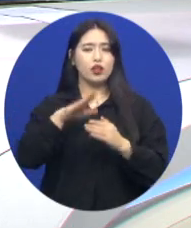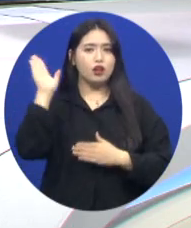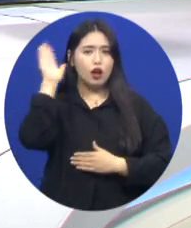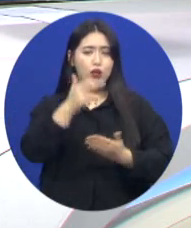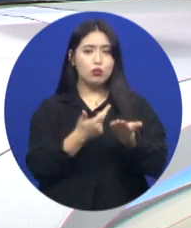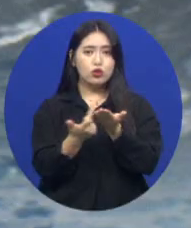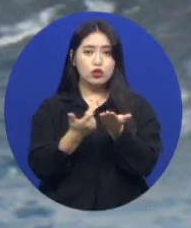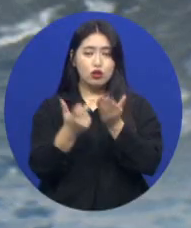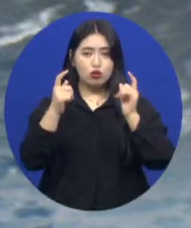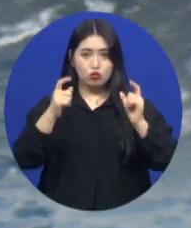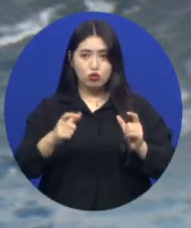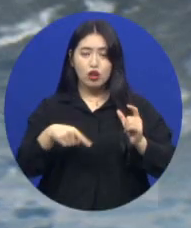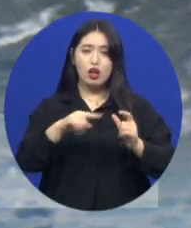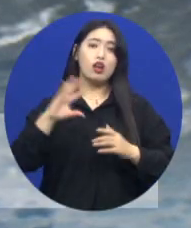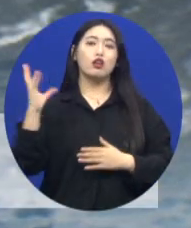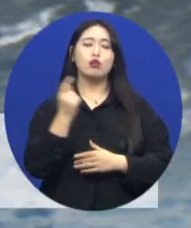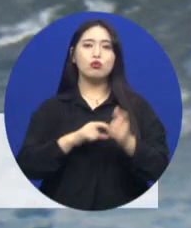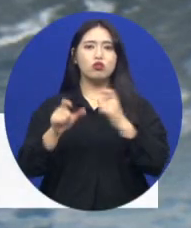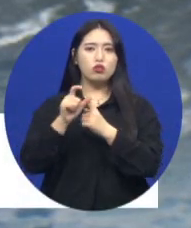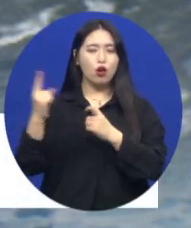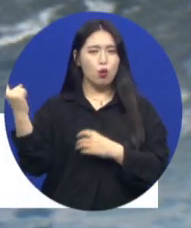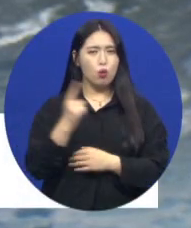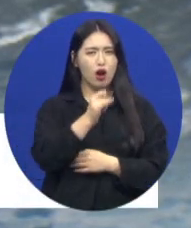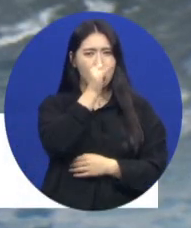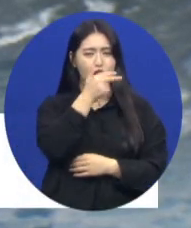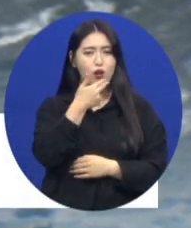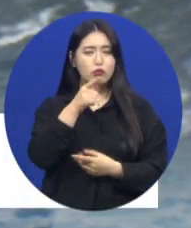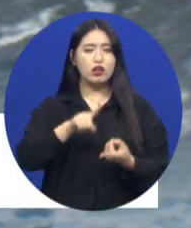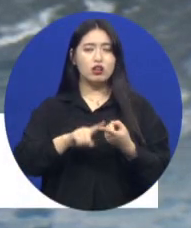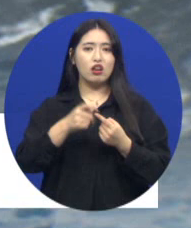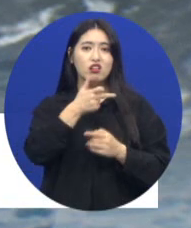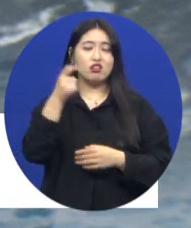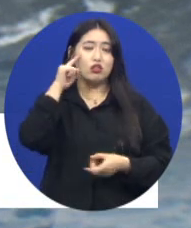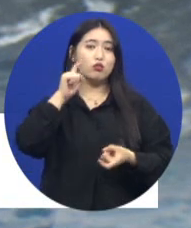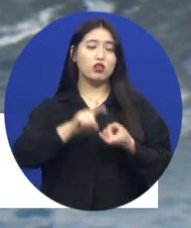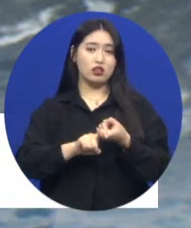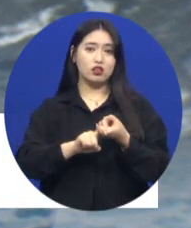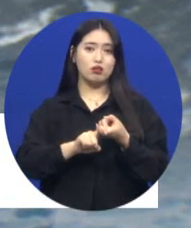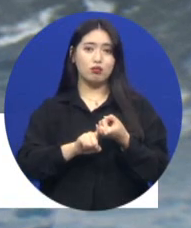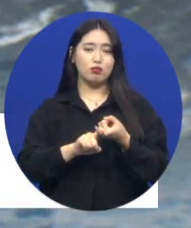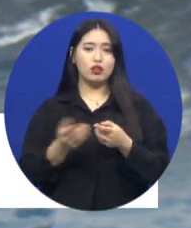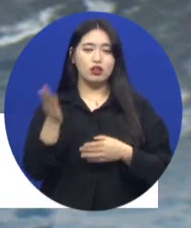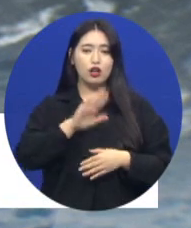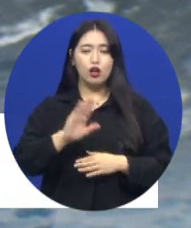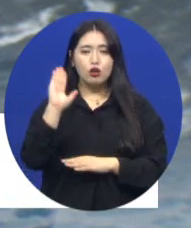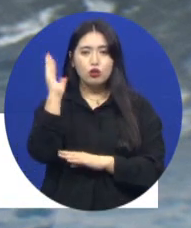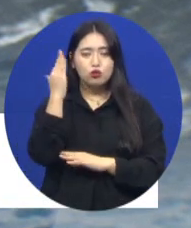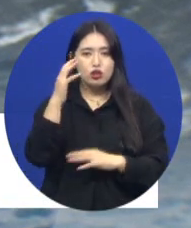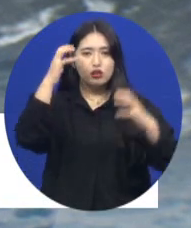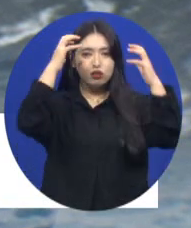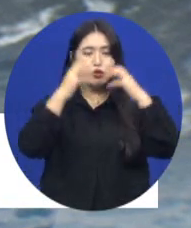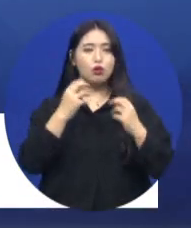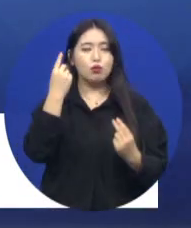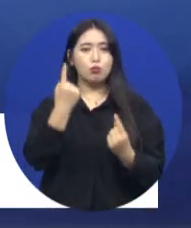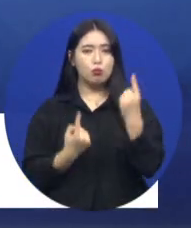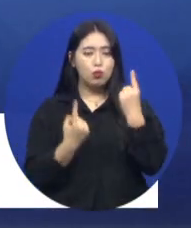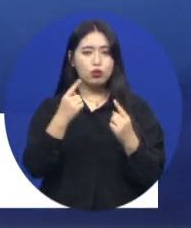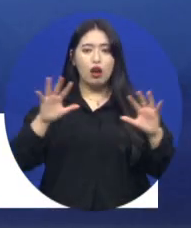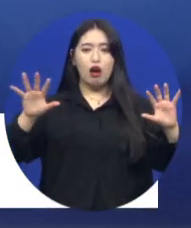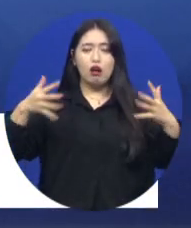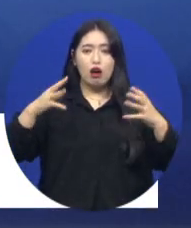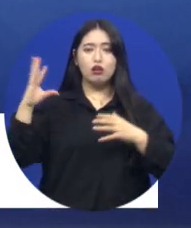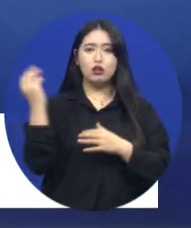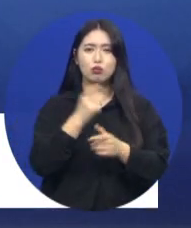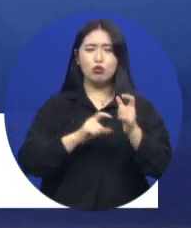제주에 어 태풍이 더 옳지 가 큰 관심거리가 되고 있는데 최근에 여름 보다도 가을